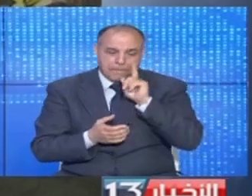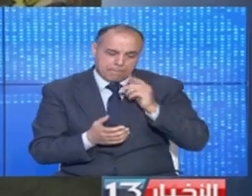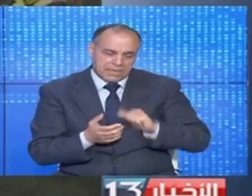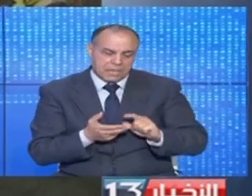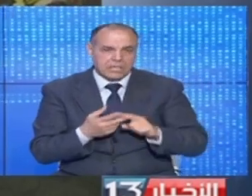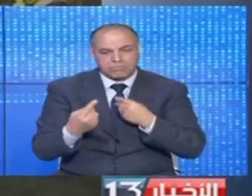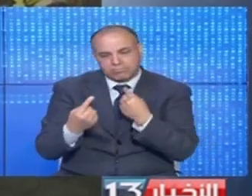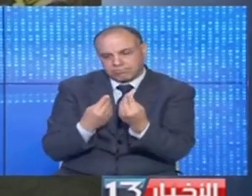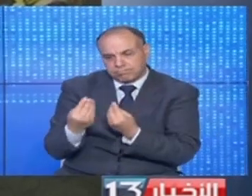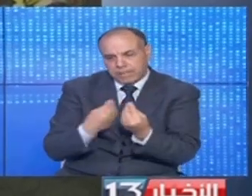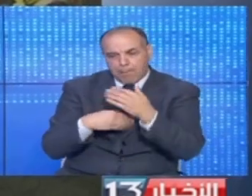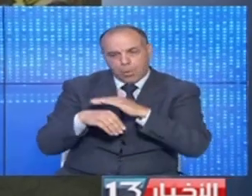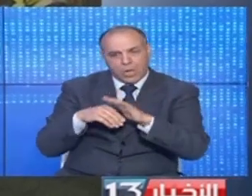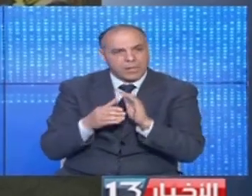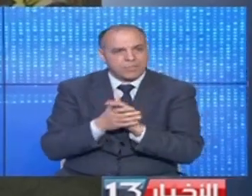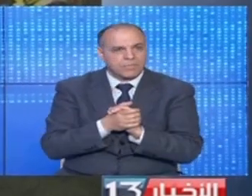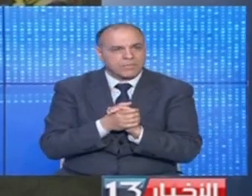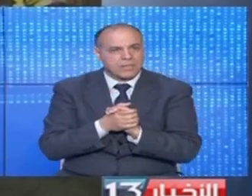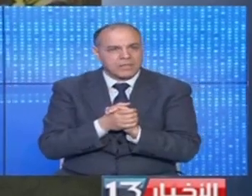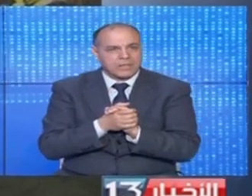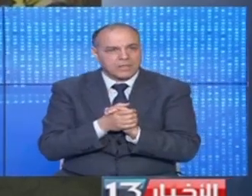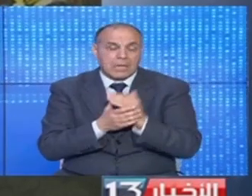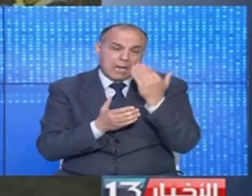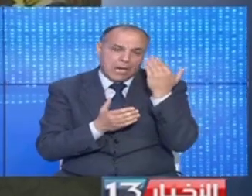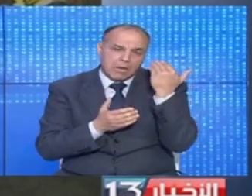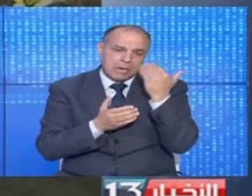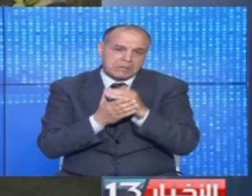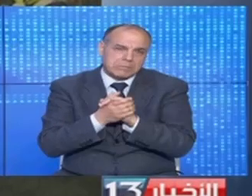نتحدث مع فيه مواضيع اللي ربما